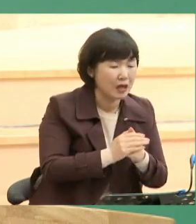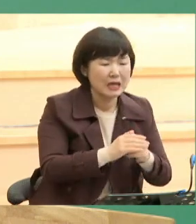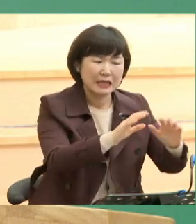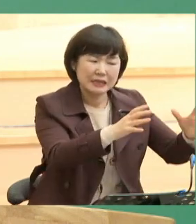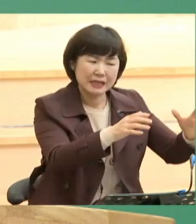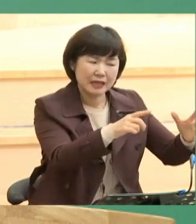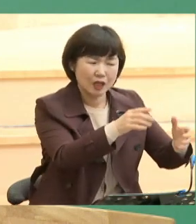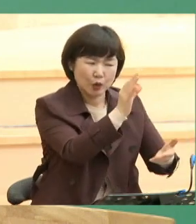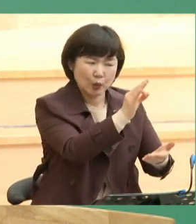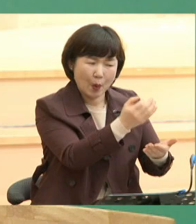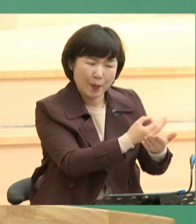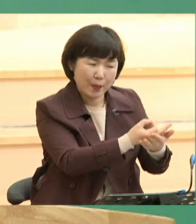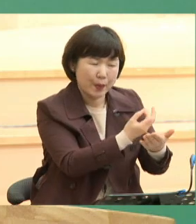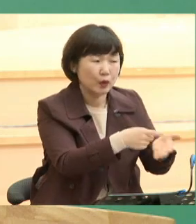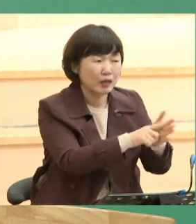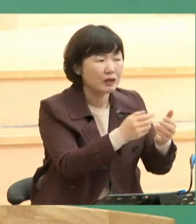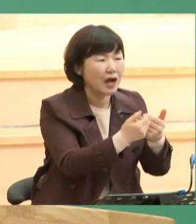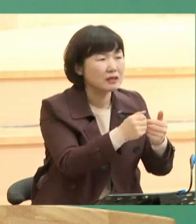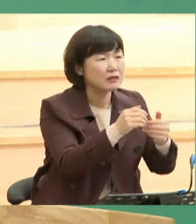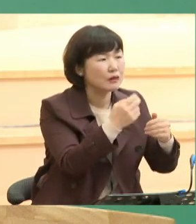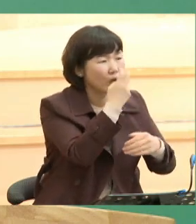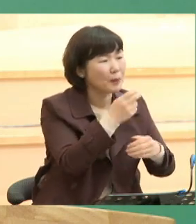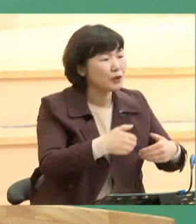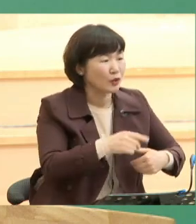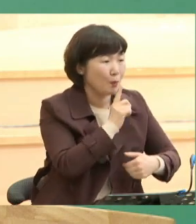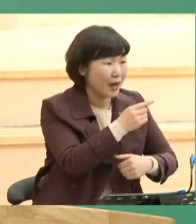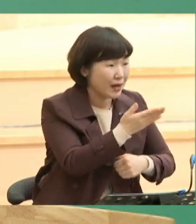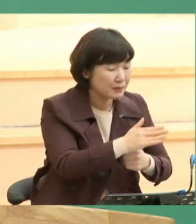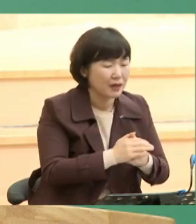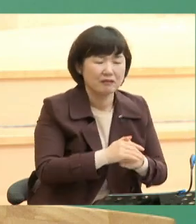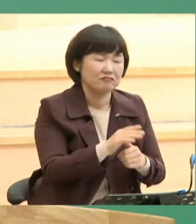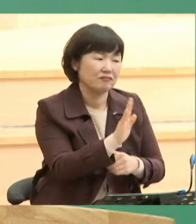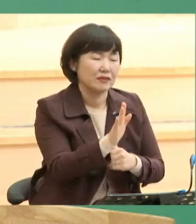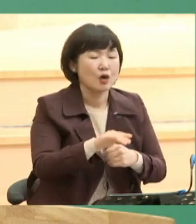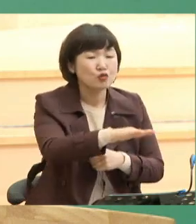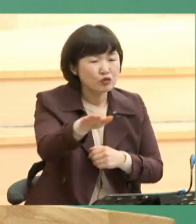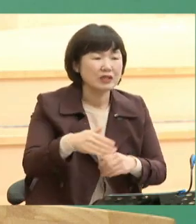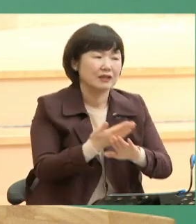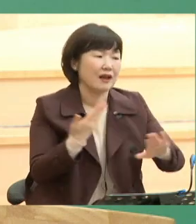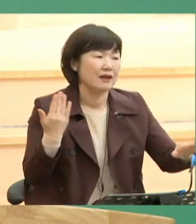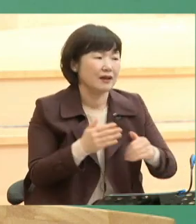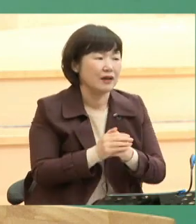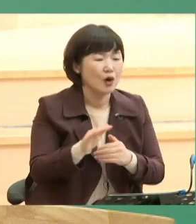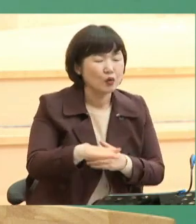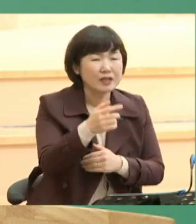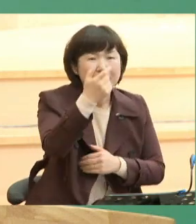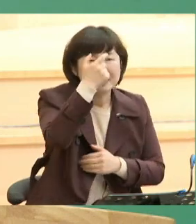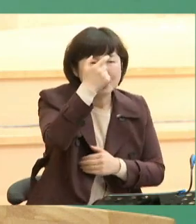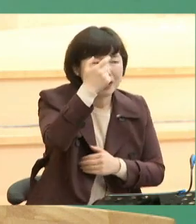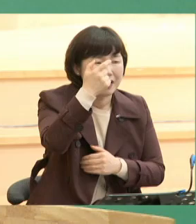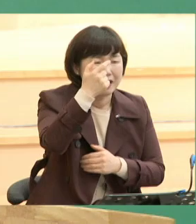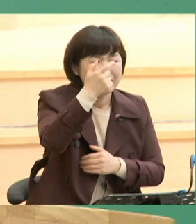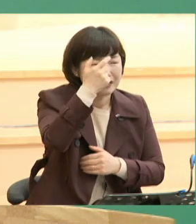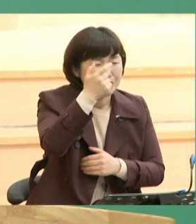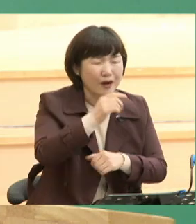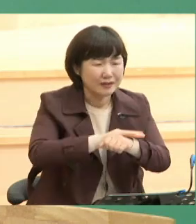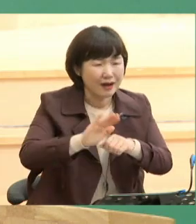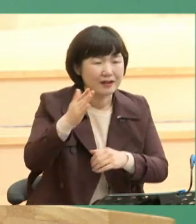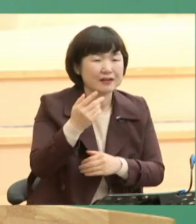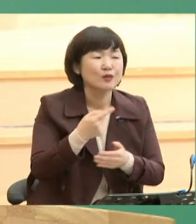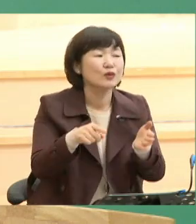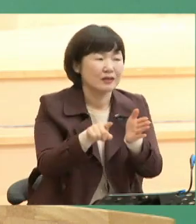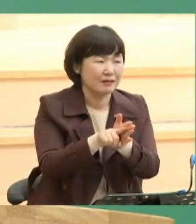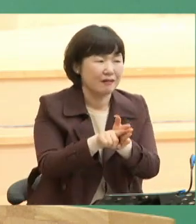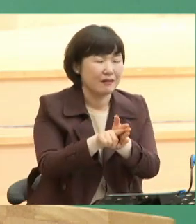돈이 되니까 갈등 관리 해야 된다 맞습니다 그러나 우리는 우리의 키도 가 막히지 않기 위해서라도